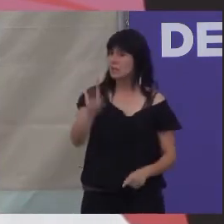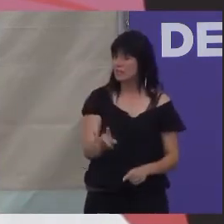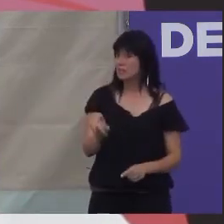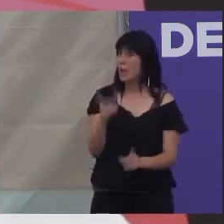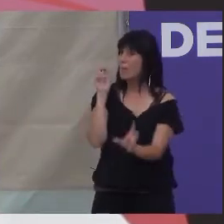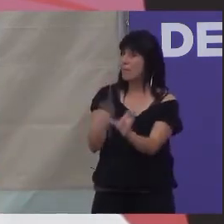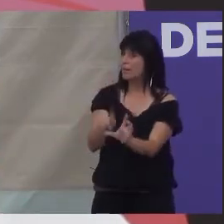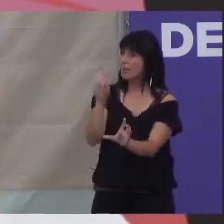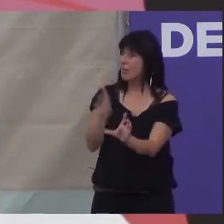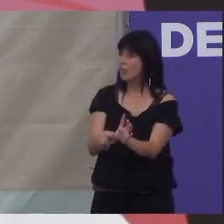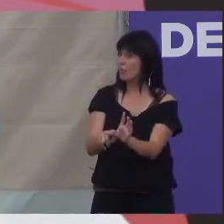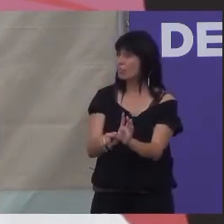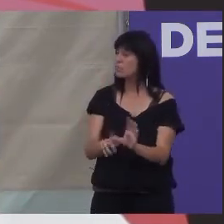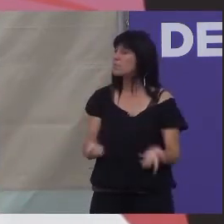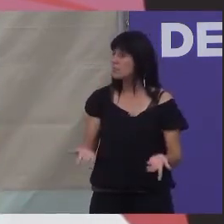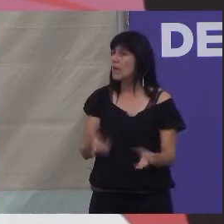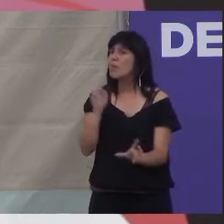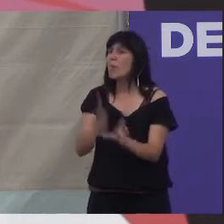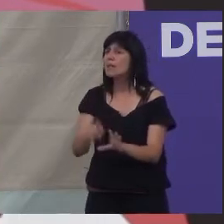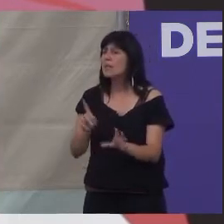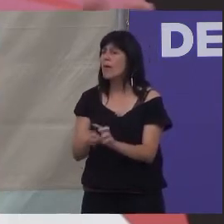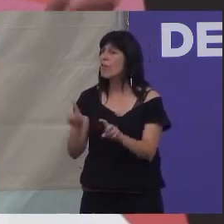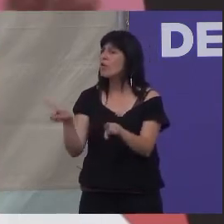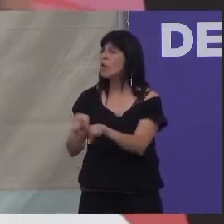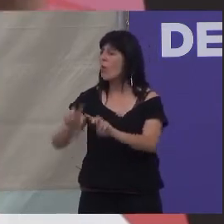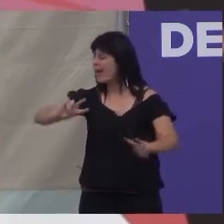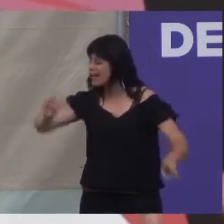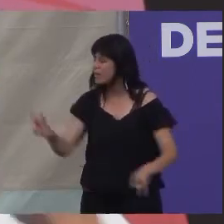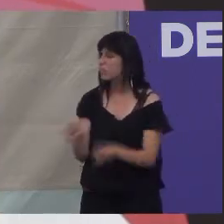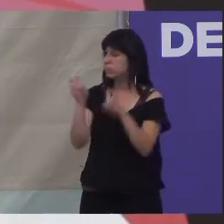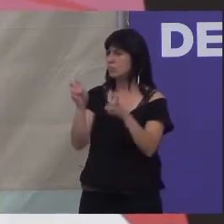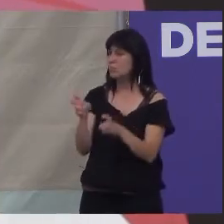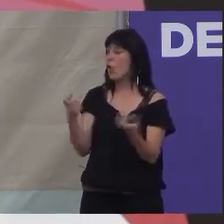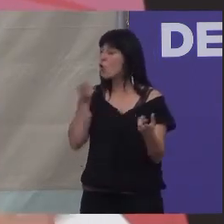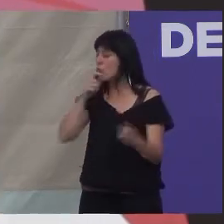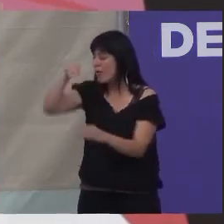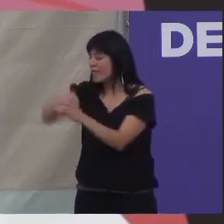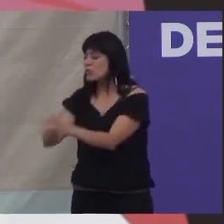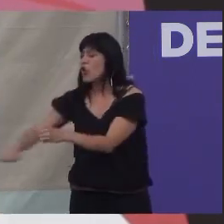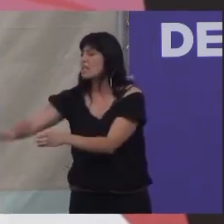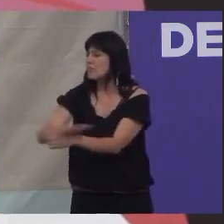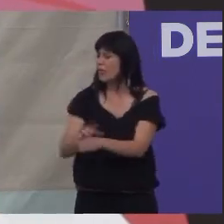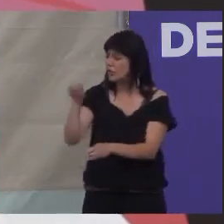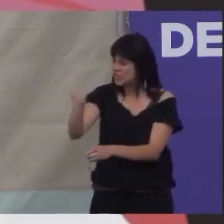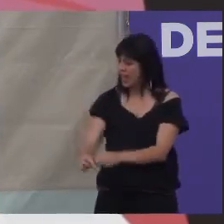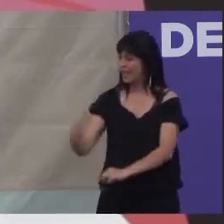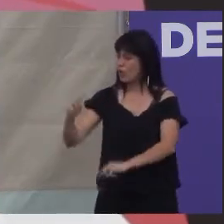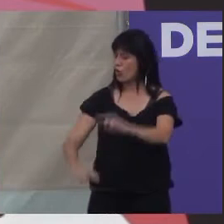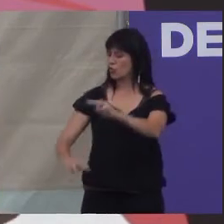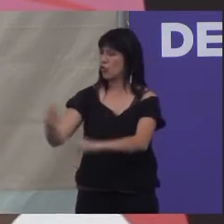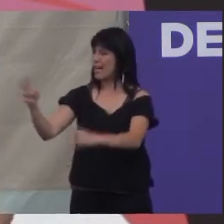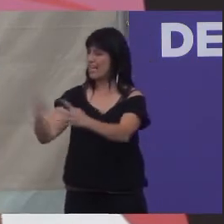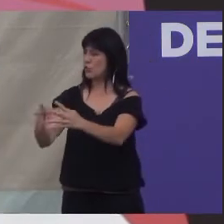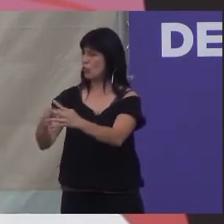participació. Una participació renovada, amb espais per a construir la nostra estructura i no al contrari,